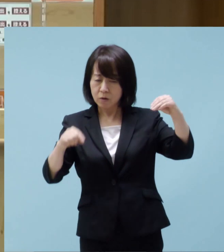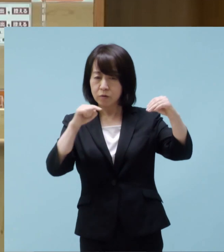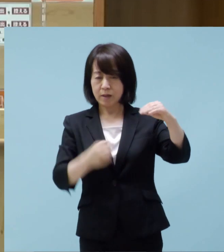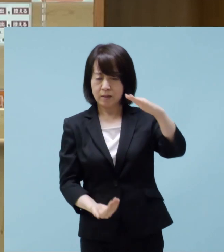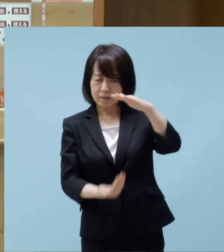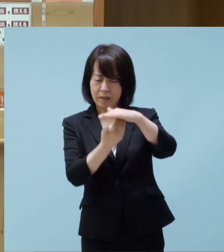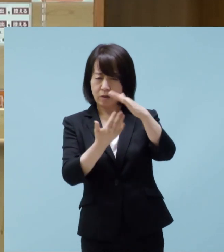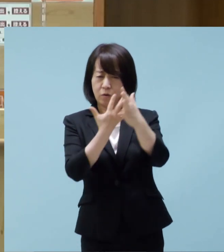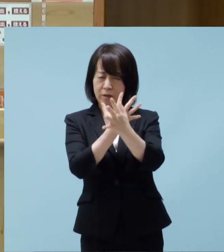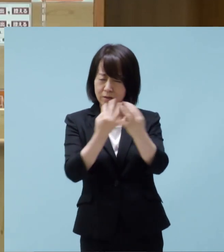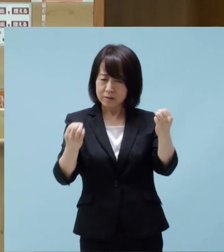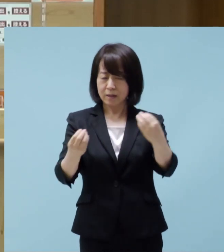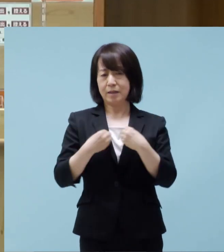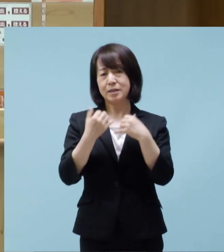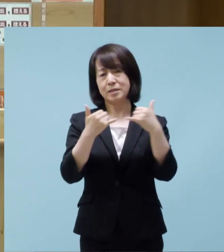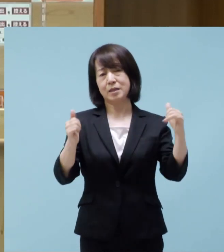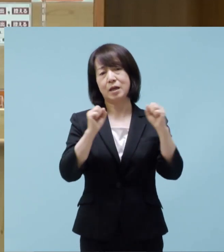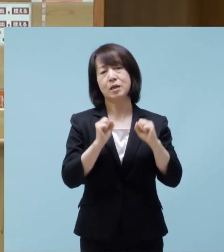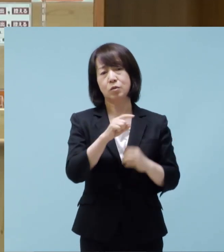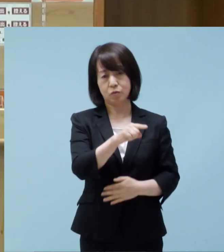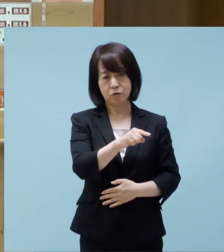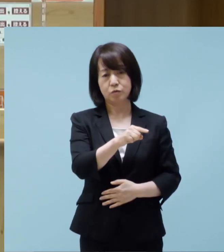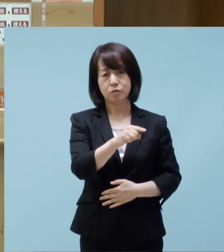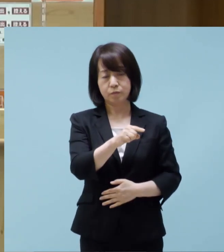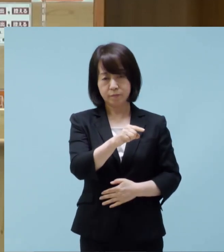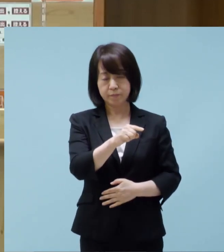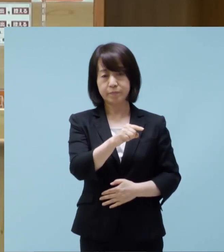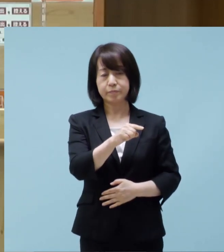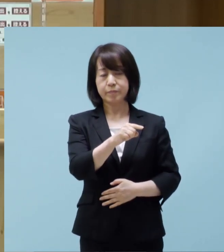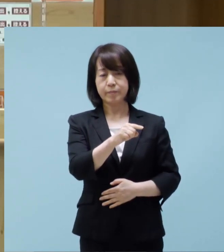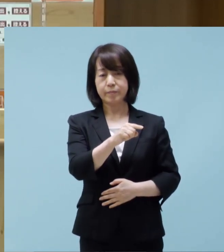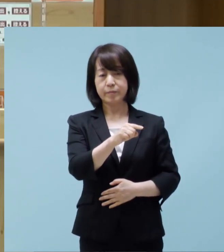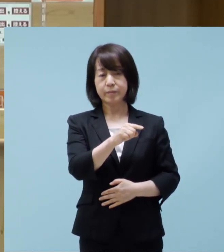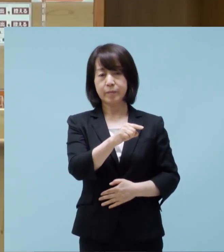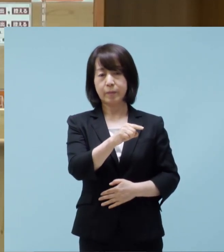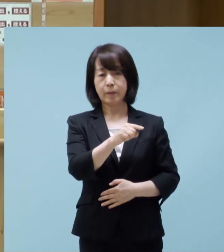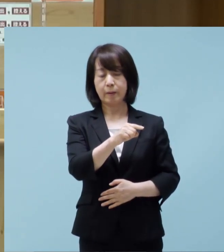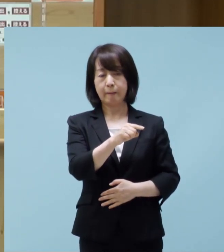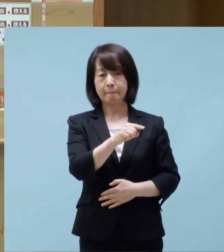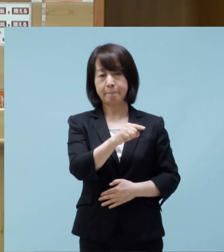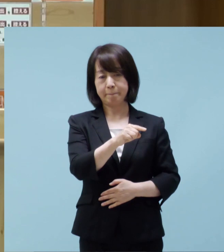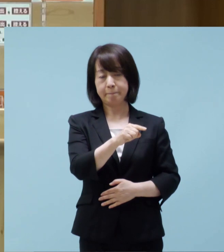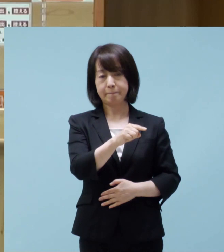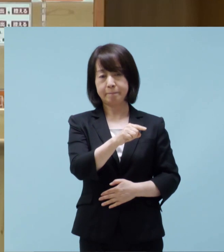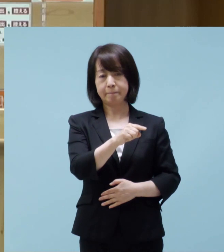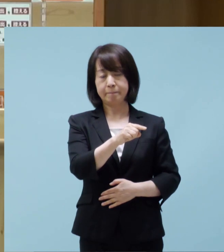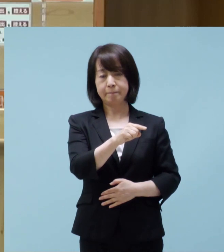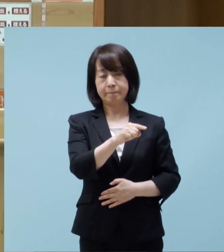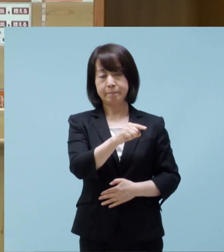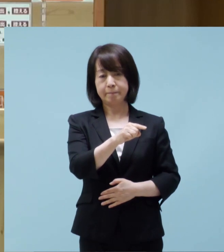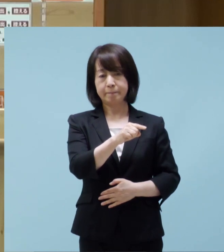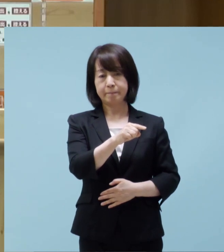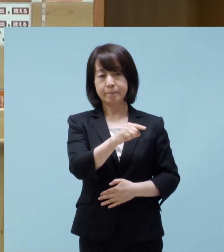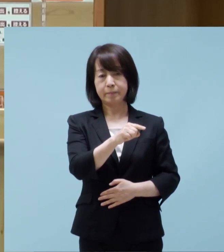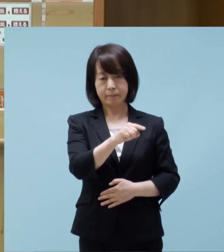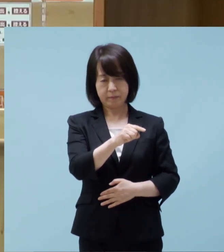の10万人あたりのですね、見ると最多の感染者数を確認するなど、